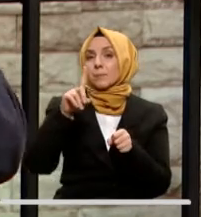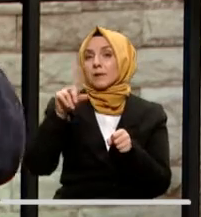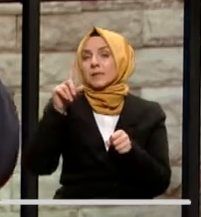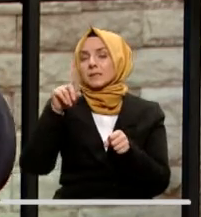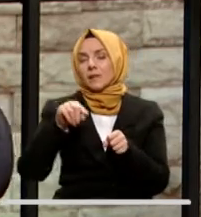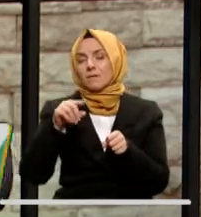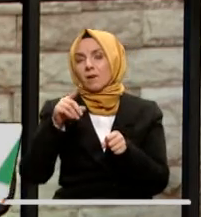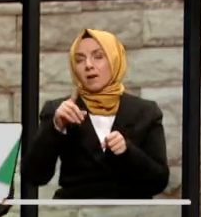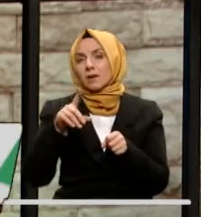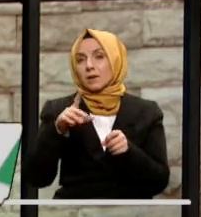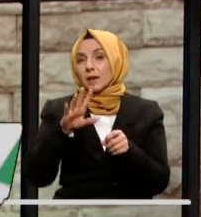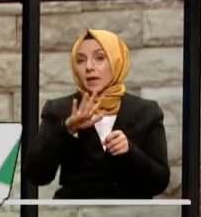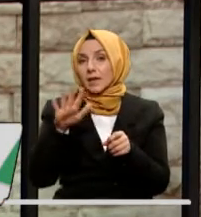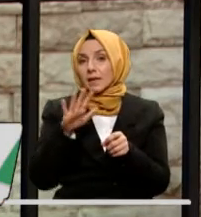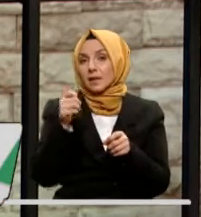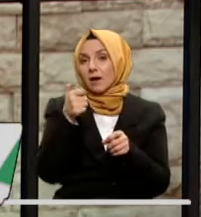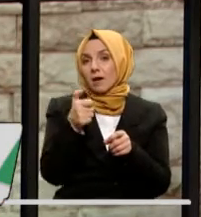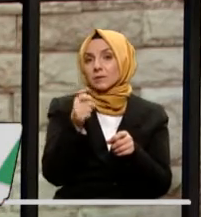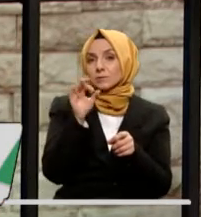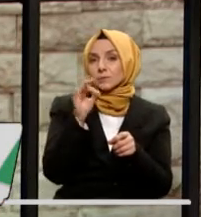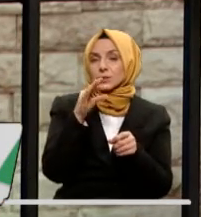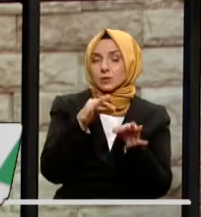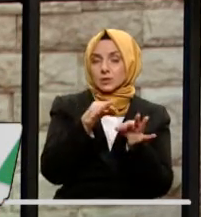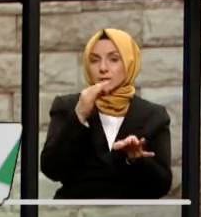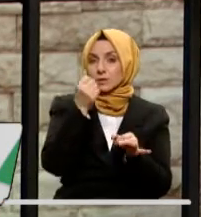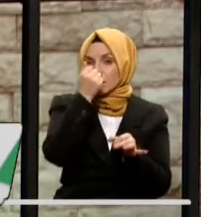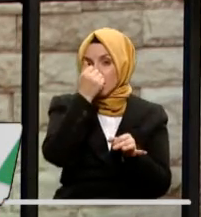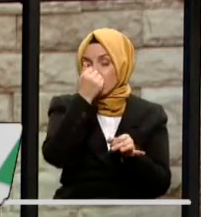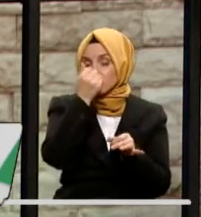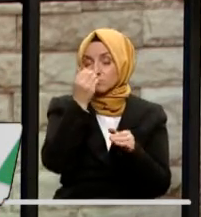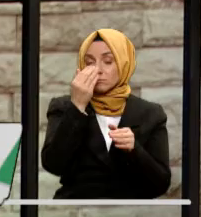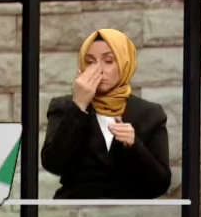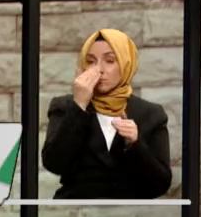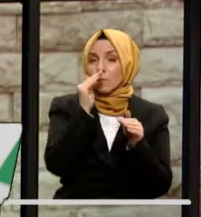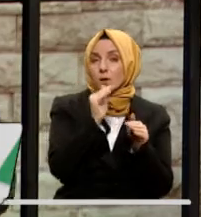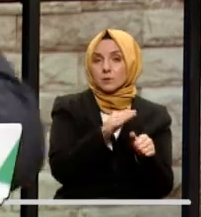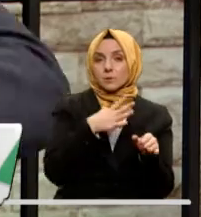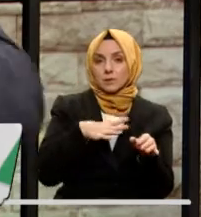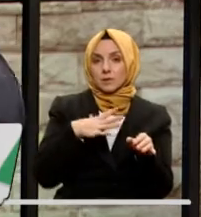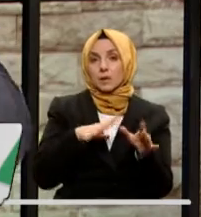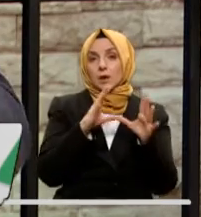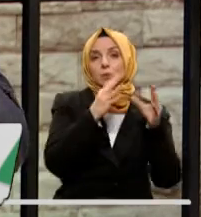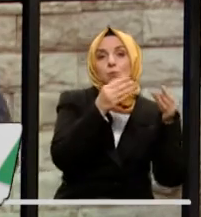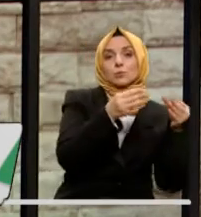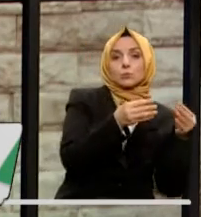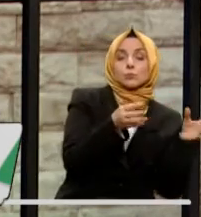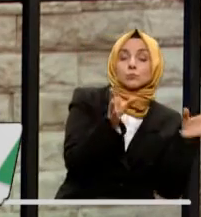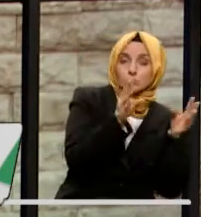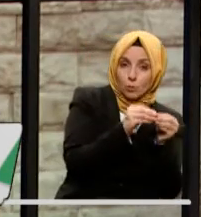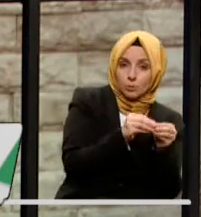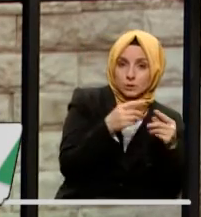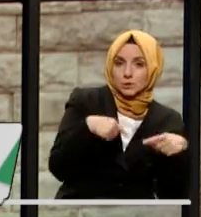50 60 kişilik bir liste oluşturabilirler s kan bağışlamak isteyenler listesi ve bizimle iletişime geçerlerse biz onların ayağına